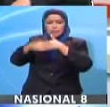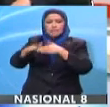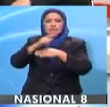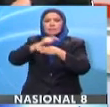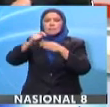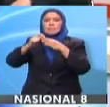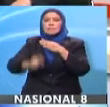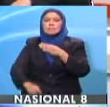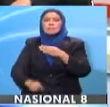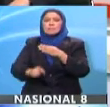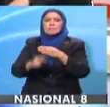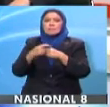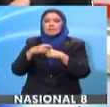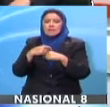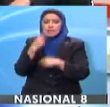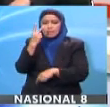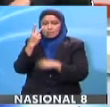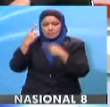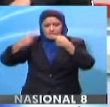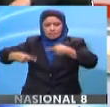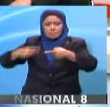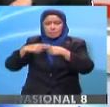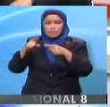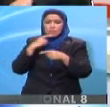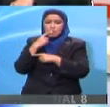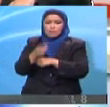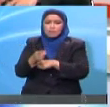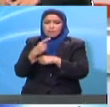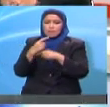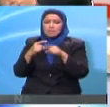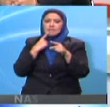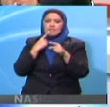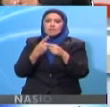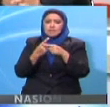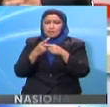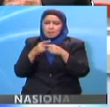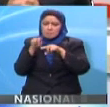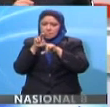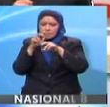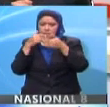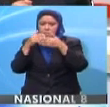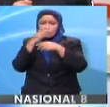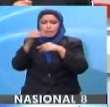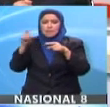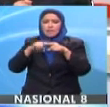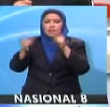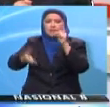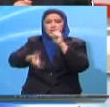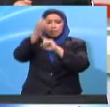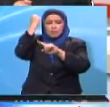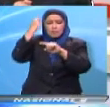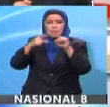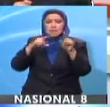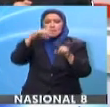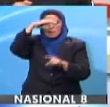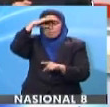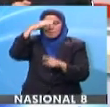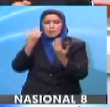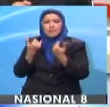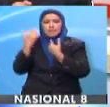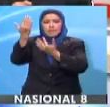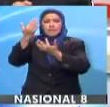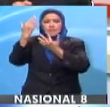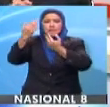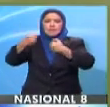kedudukan Pahang terus diapik rapat du seturu termasuk Juara Liga Super 2014 Johor Darul takzim yang hanya menanti